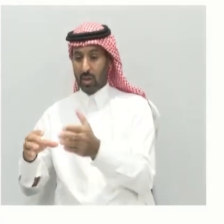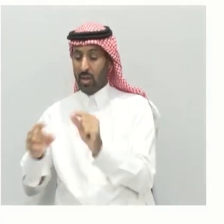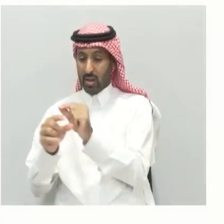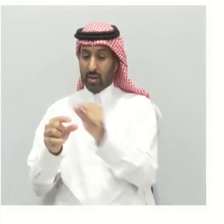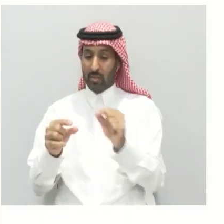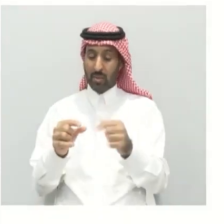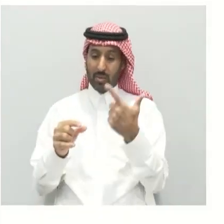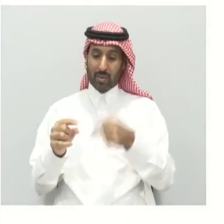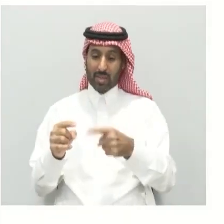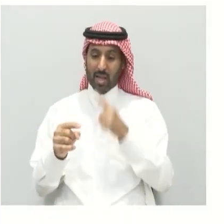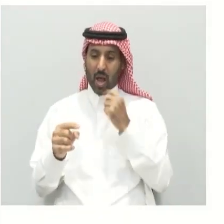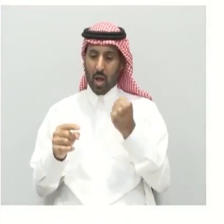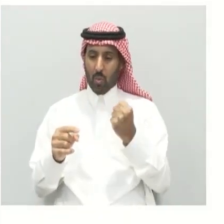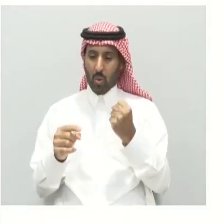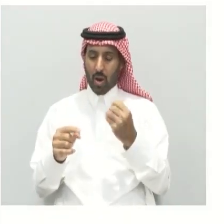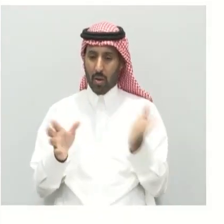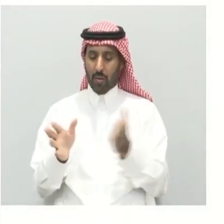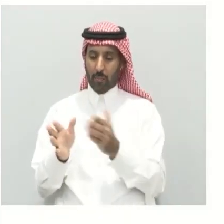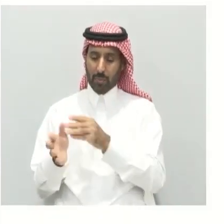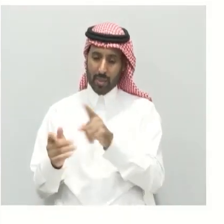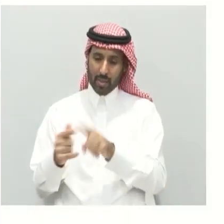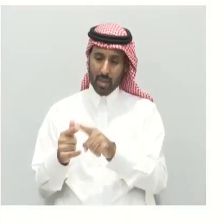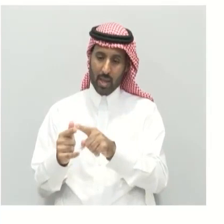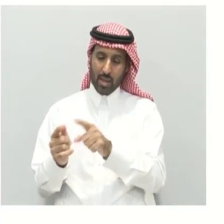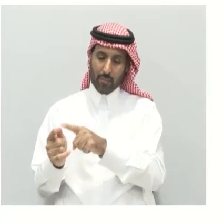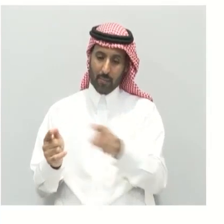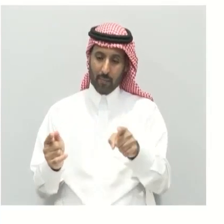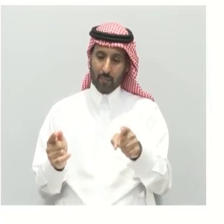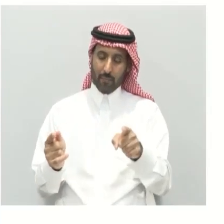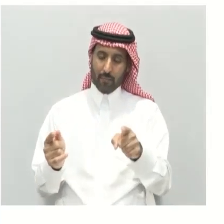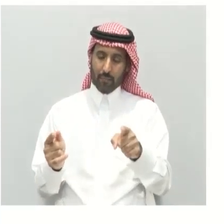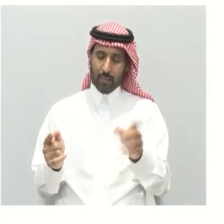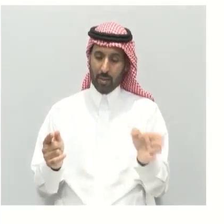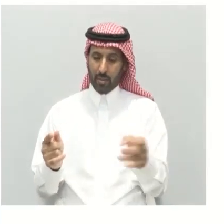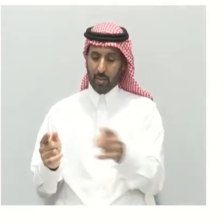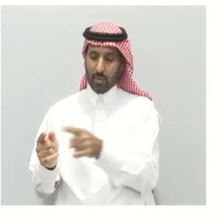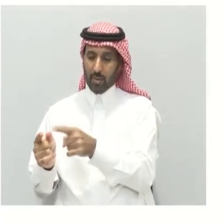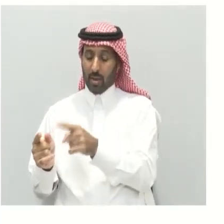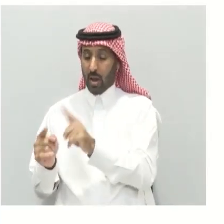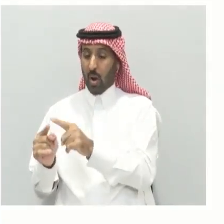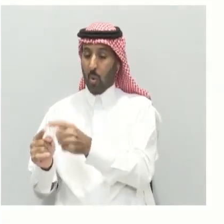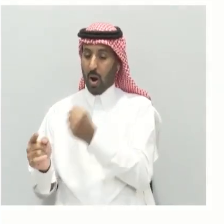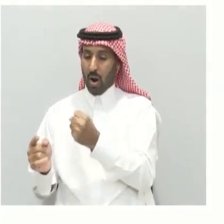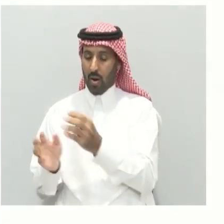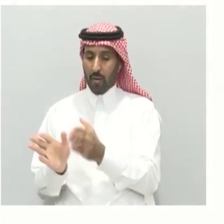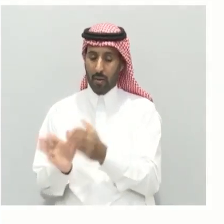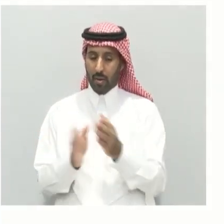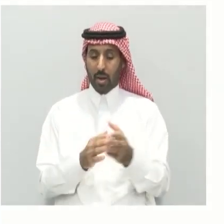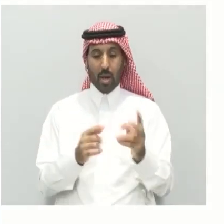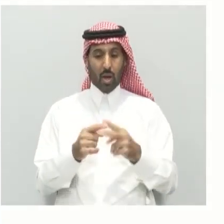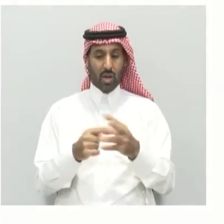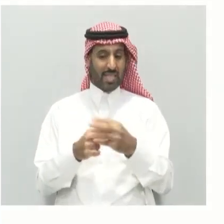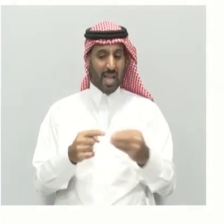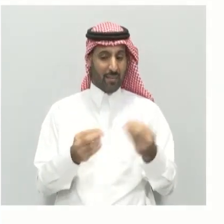المجموعه س 14 اقوى في من ناحيه العامل المؤكسد وكذلك اقوى من ناحيه الكره سالبيه وبالتالي الكره سالبيه